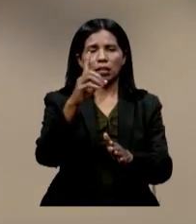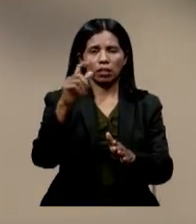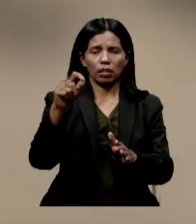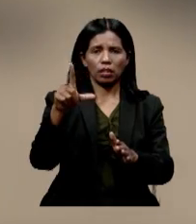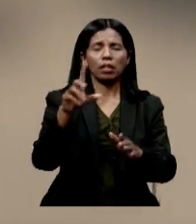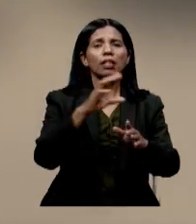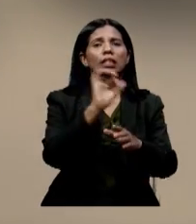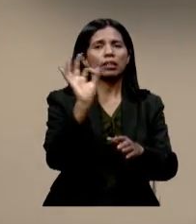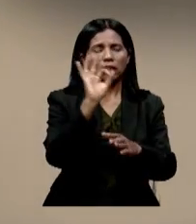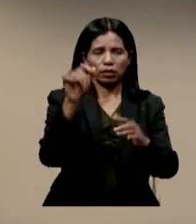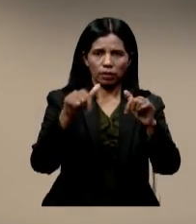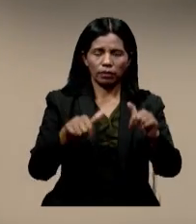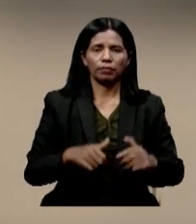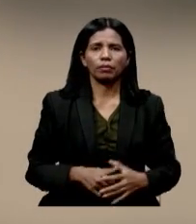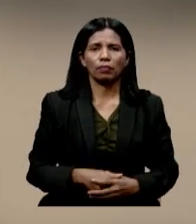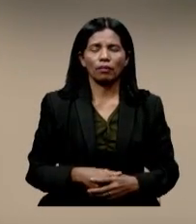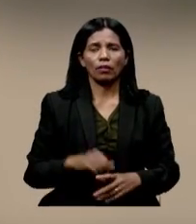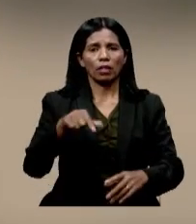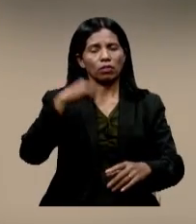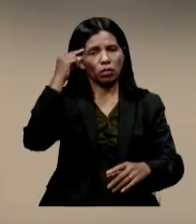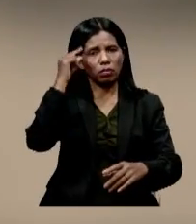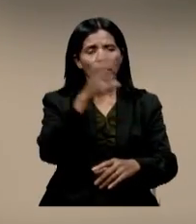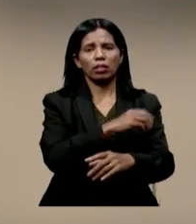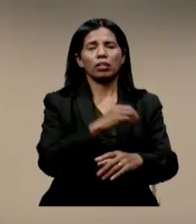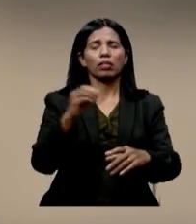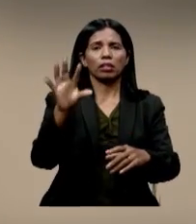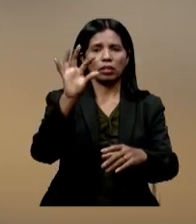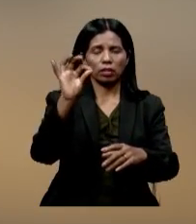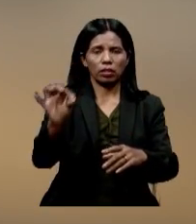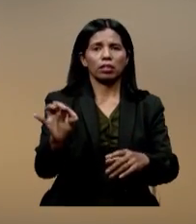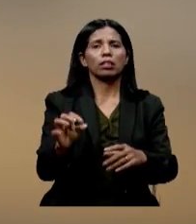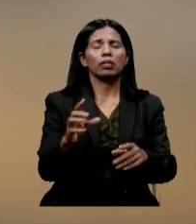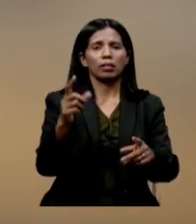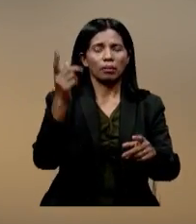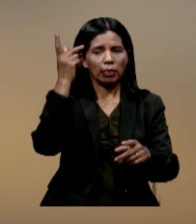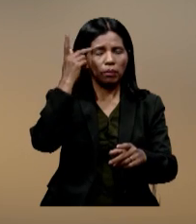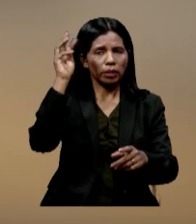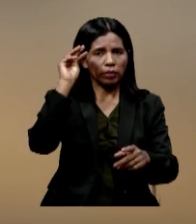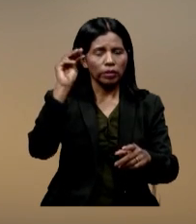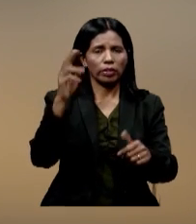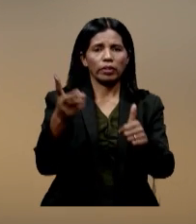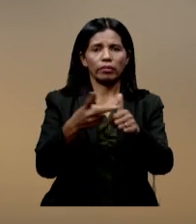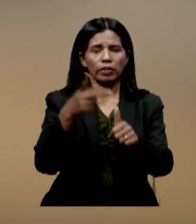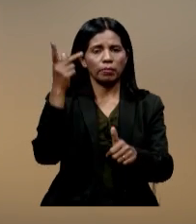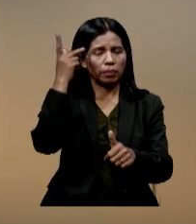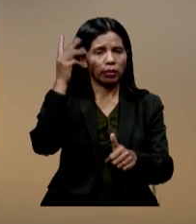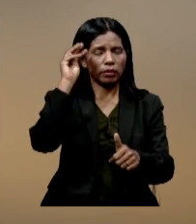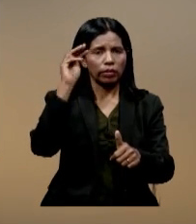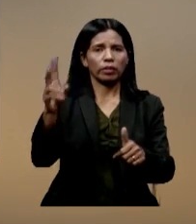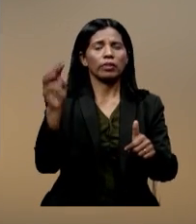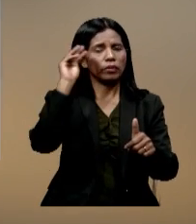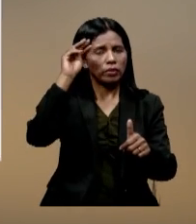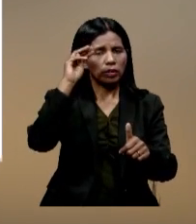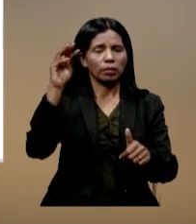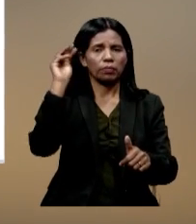sestanem. Organică guvernul constituțional da Sienian, compostu si primeru ministru, vice-primeru ministru, vice-ministru,